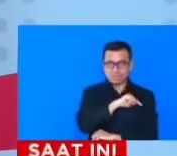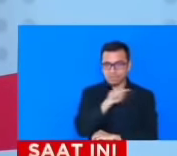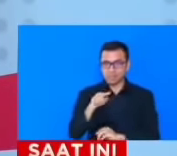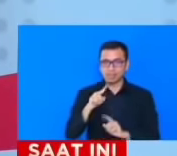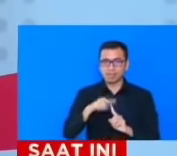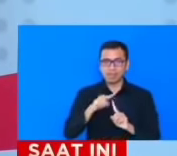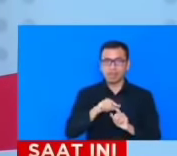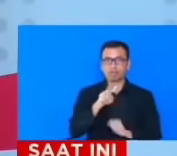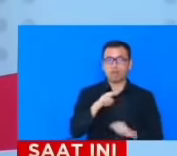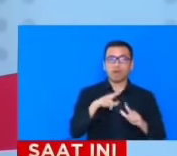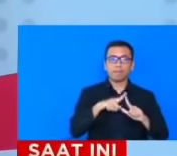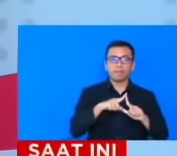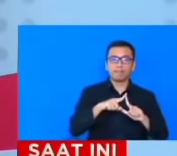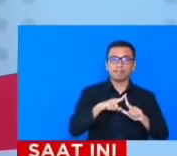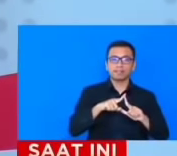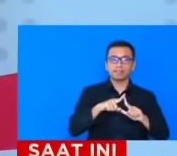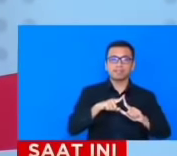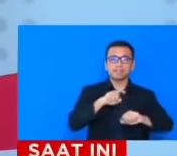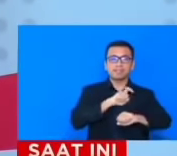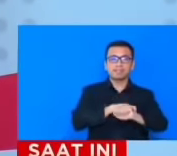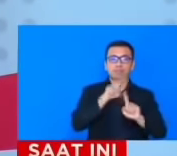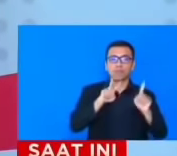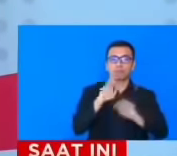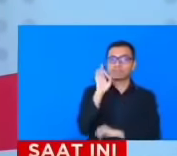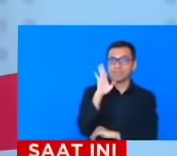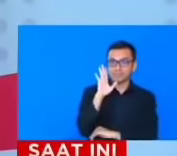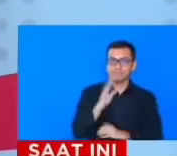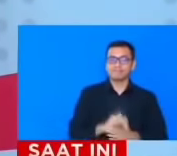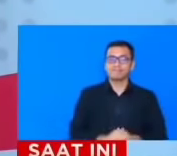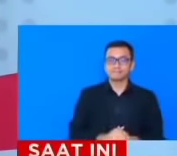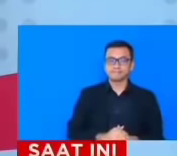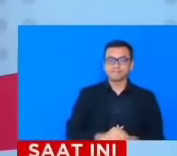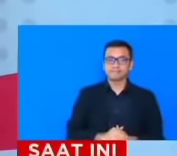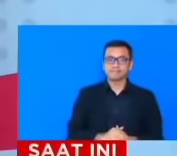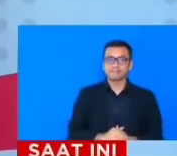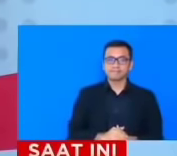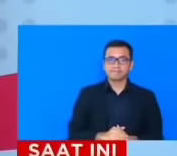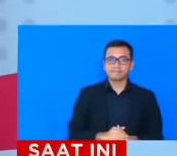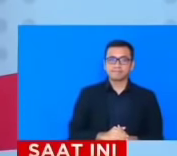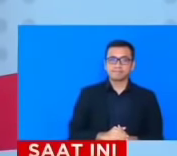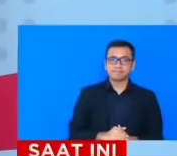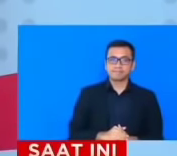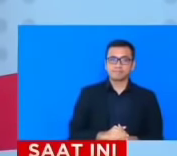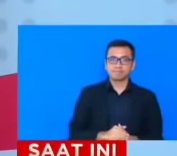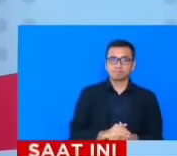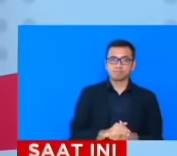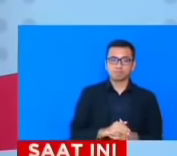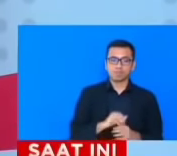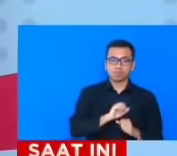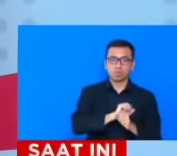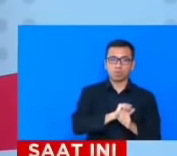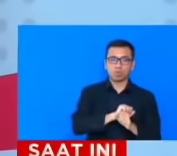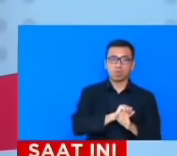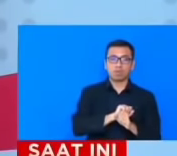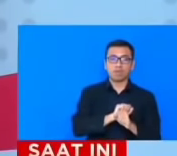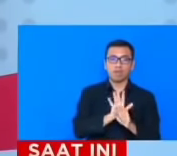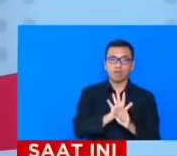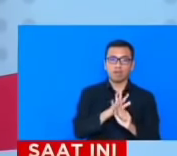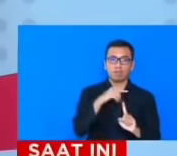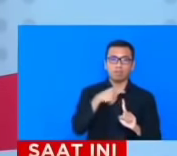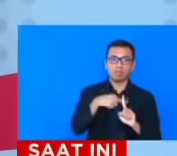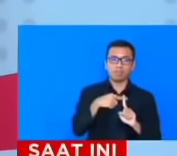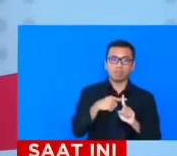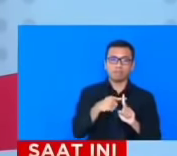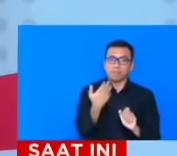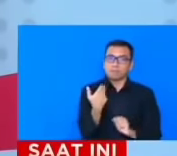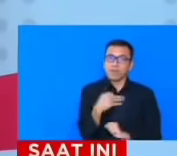April 2020 pukul 12.00. Ada penambahan kasus konfirmasi positif